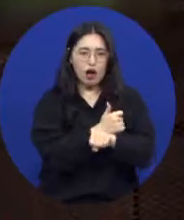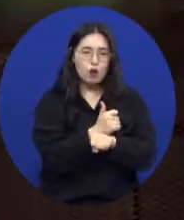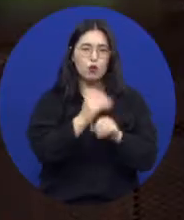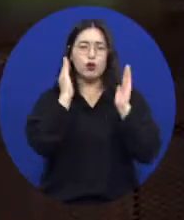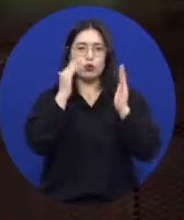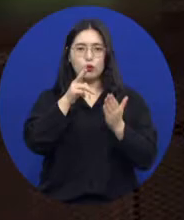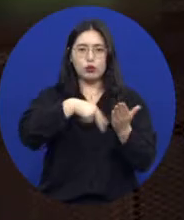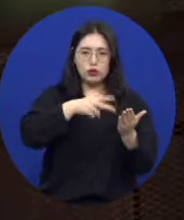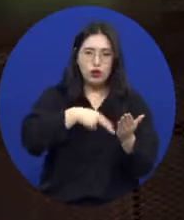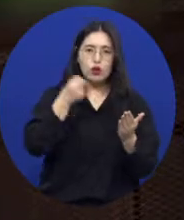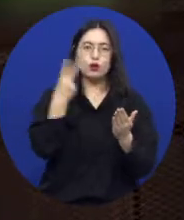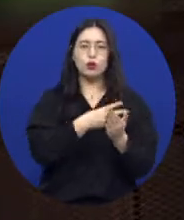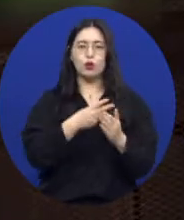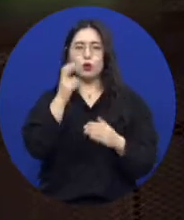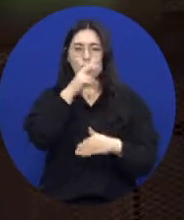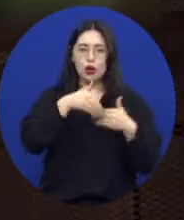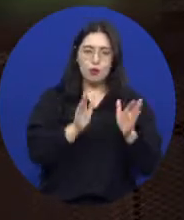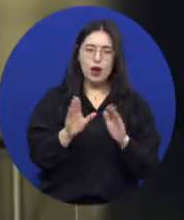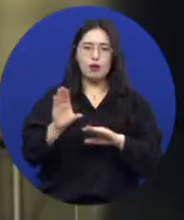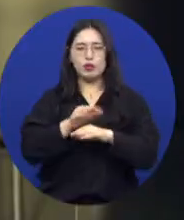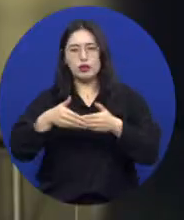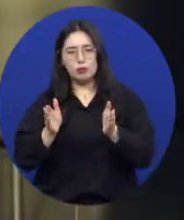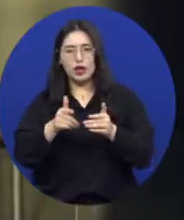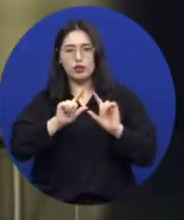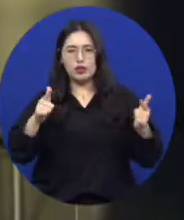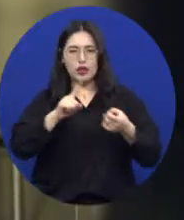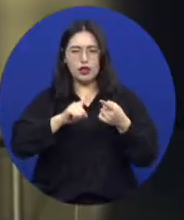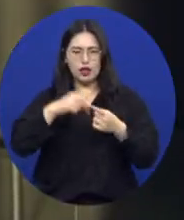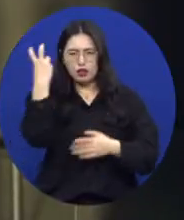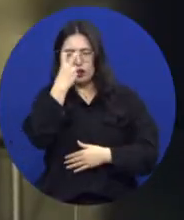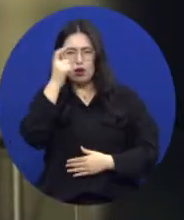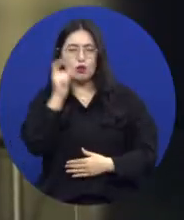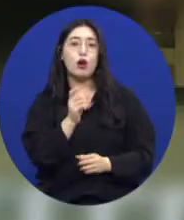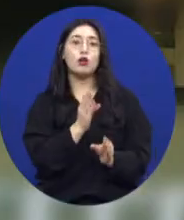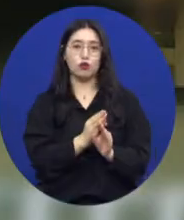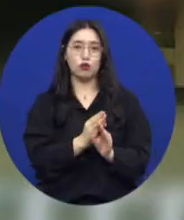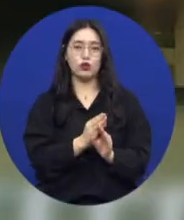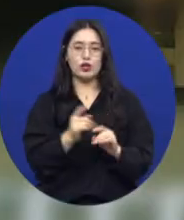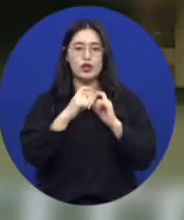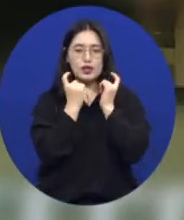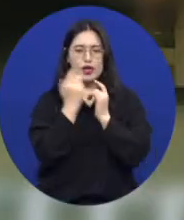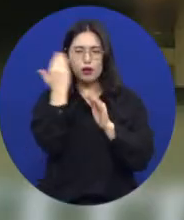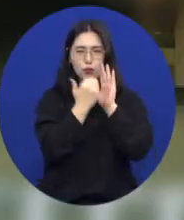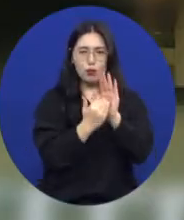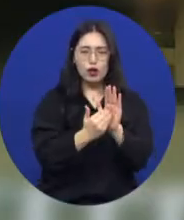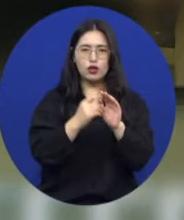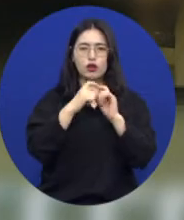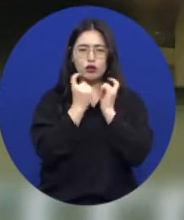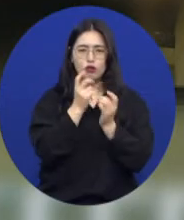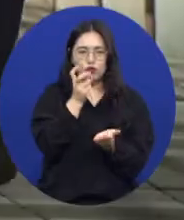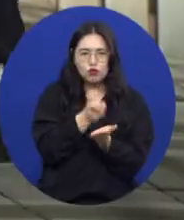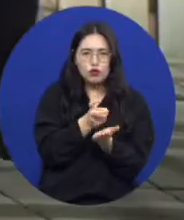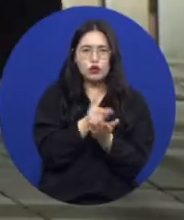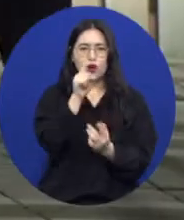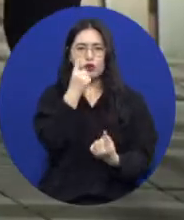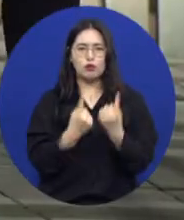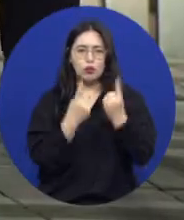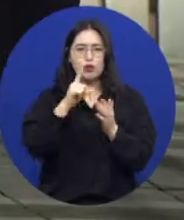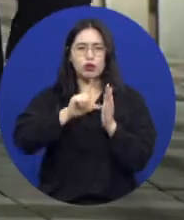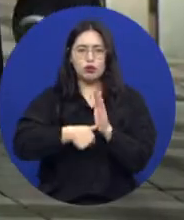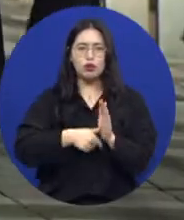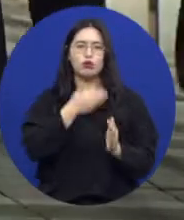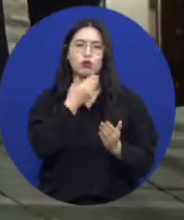노래방과 pc 방 등 다중 이용 시설에 대한 점검 강화에 나선 가운데 에 개인 방어 수칙 준수가 어느 때보다 중요해지고